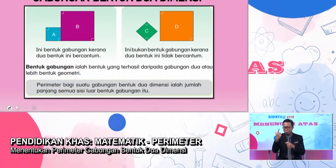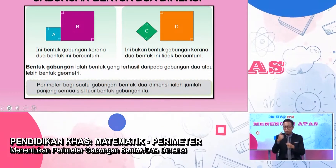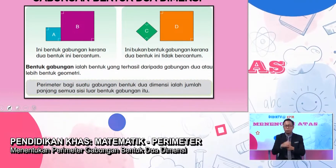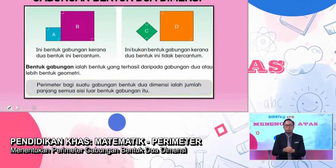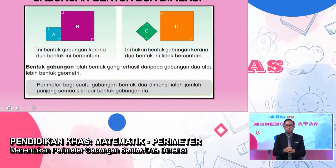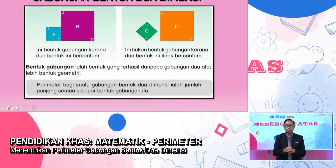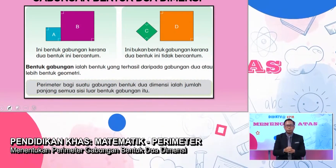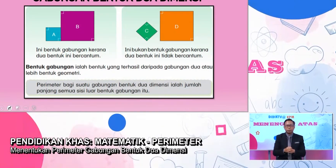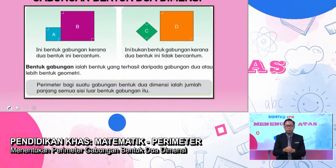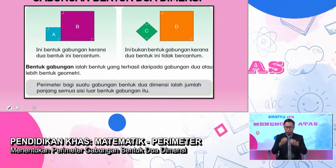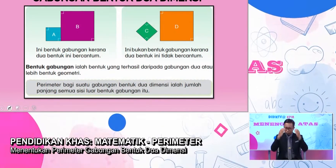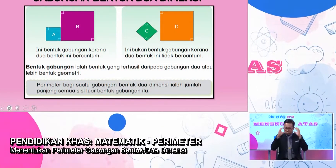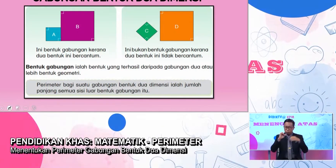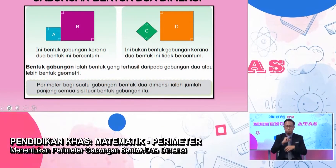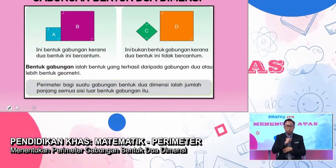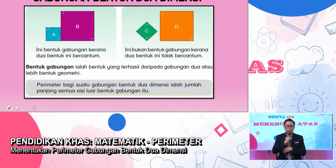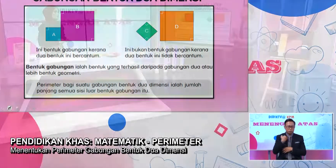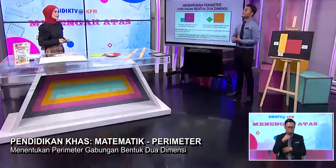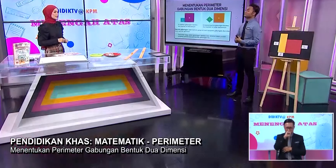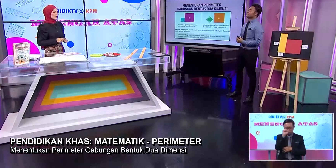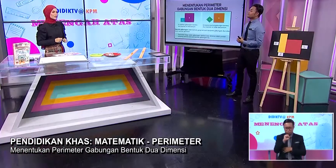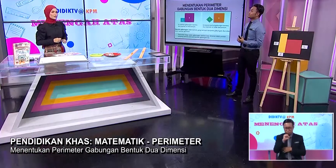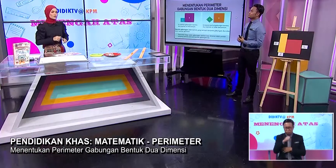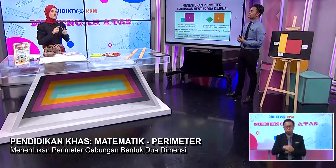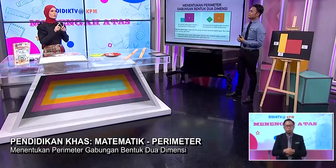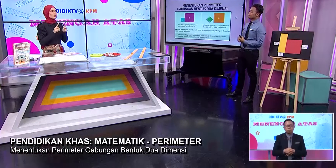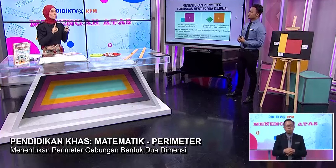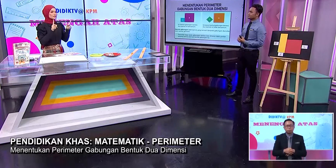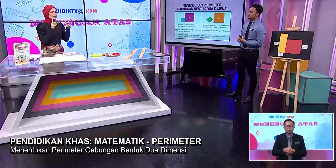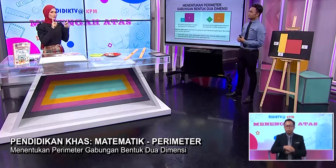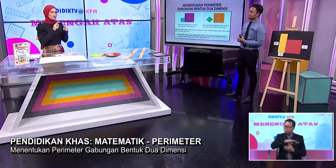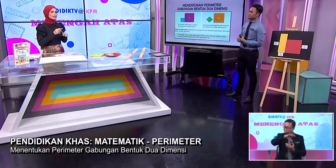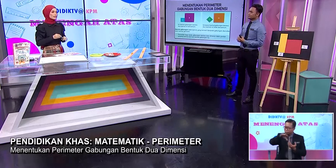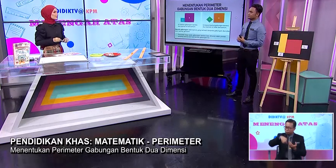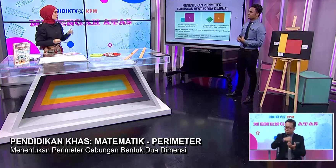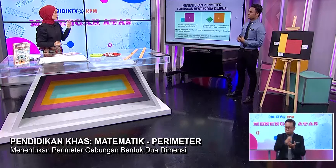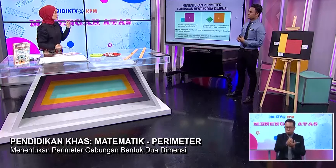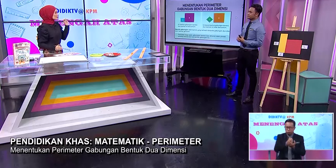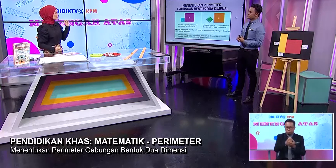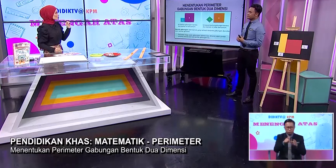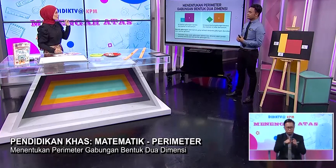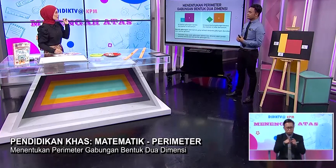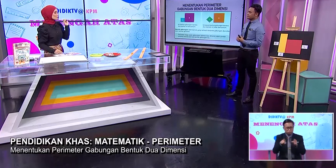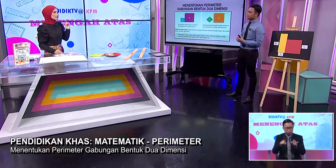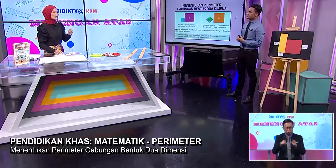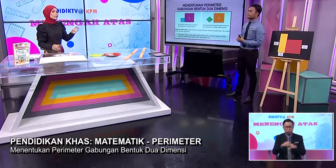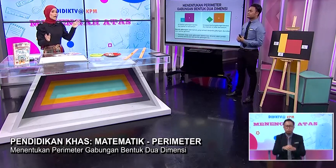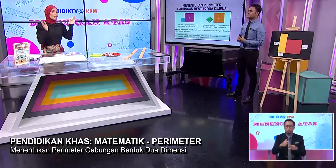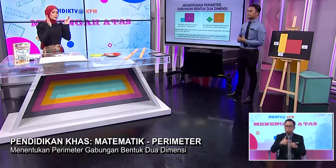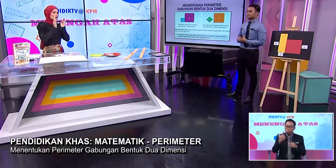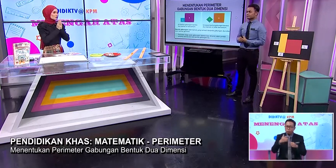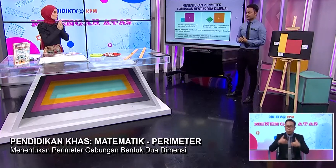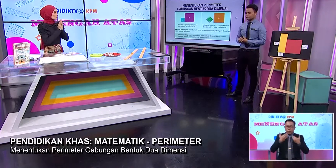luar mungkin saya soalan Oke mereka coba disebut semua Sisi luar Jadi bagi bentuk gabungan